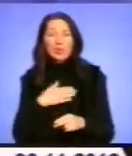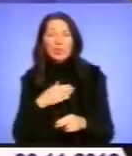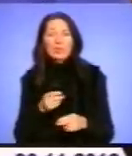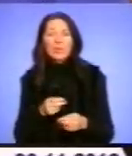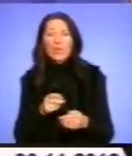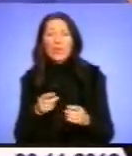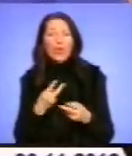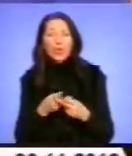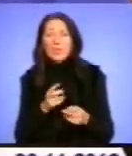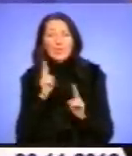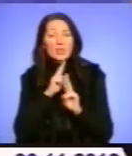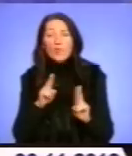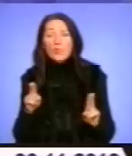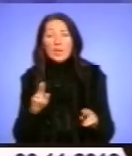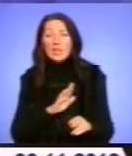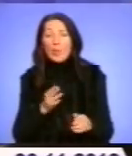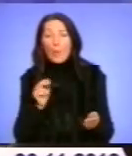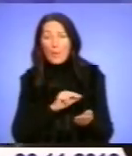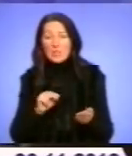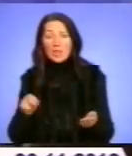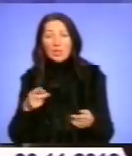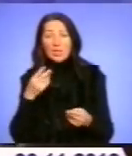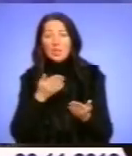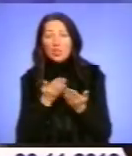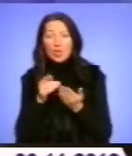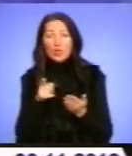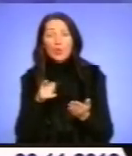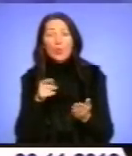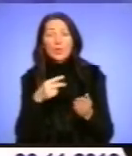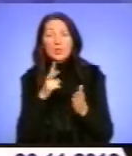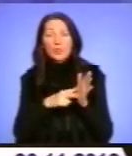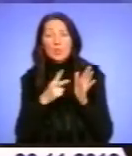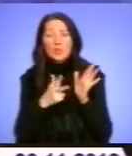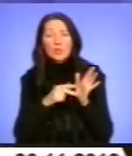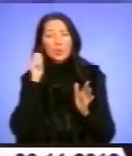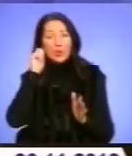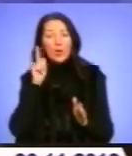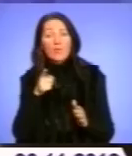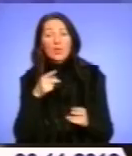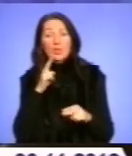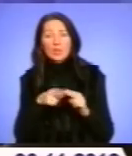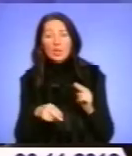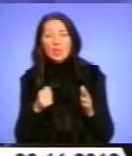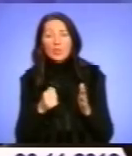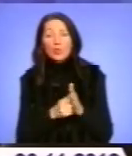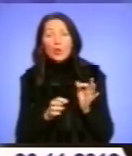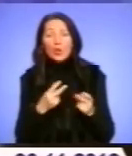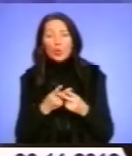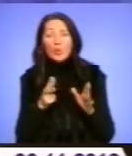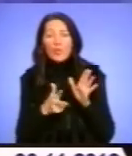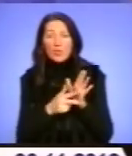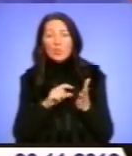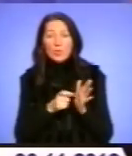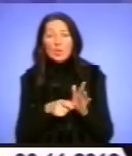ні писати, ні читати. Якщо в нього 17-18 років, він закінчив до засудження 8 класів. Це теж